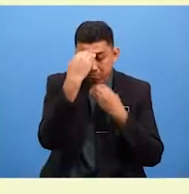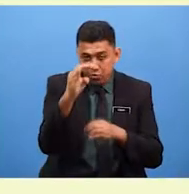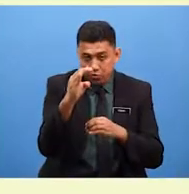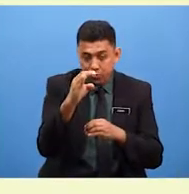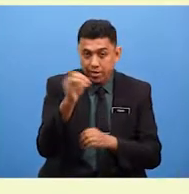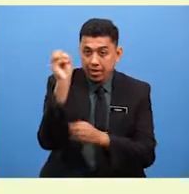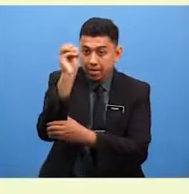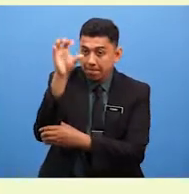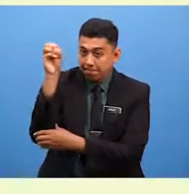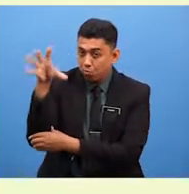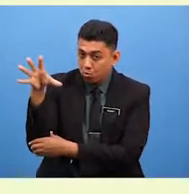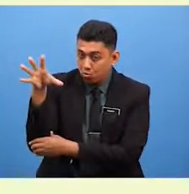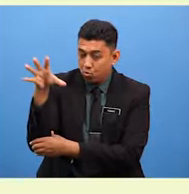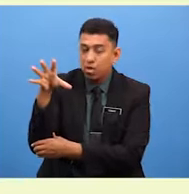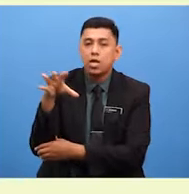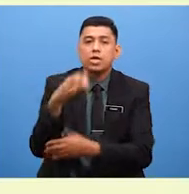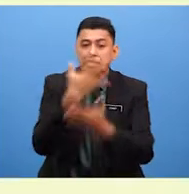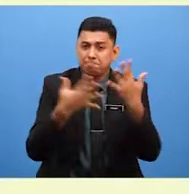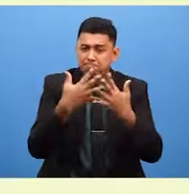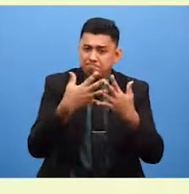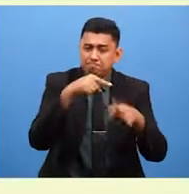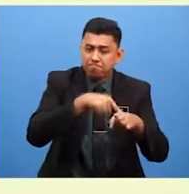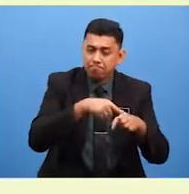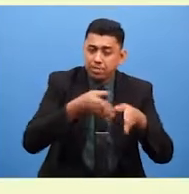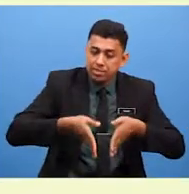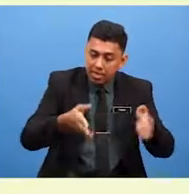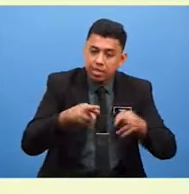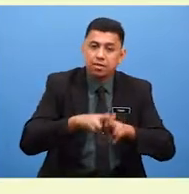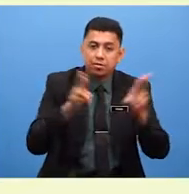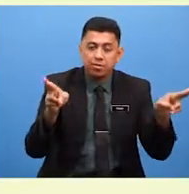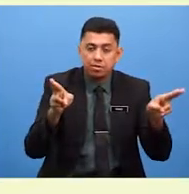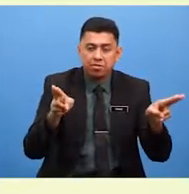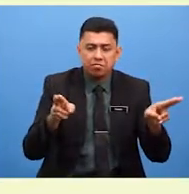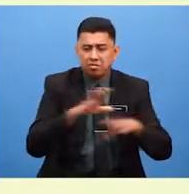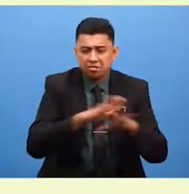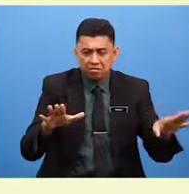lampu isyarat di jalan raya, tidak melebihi had